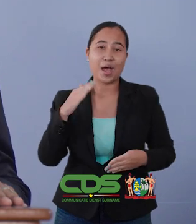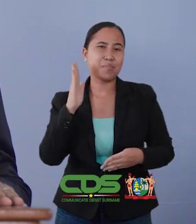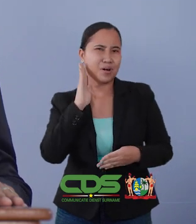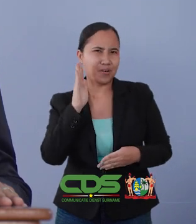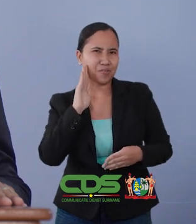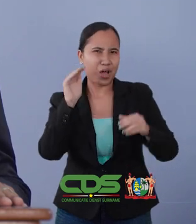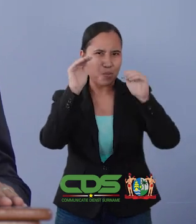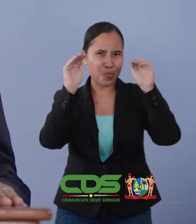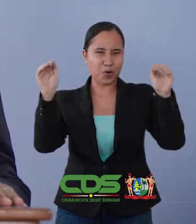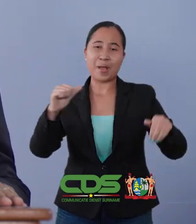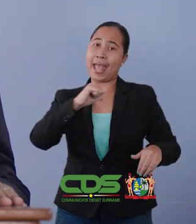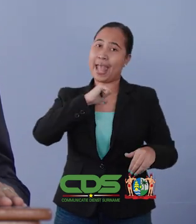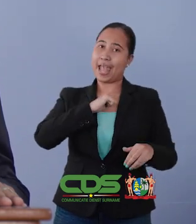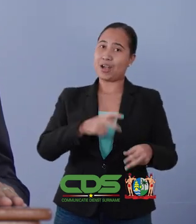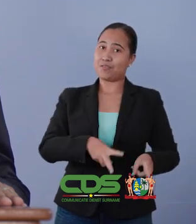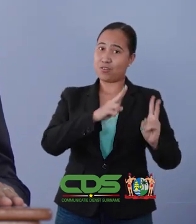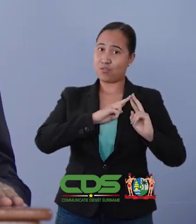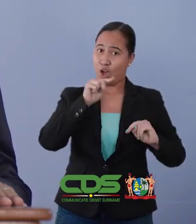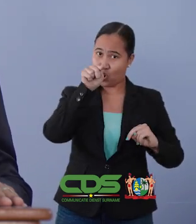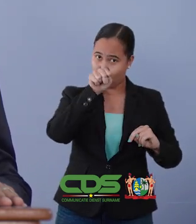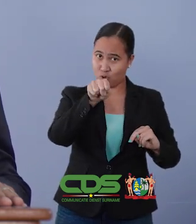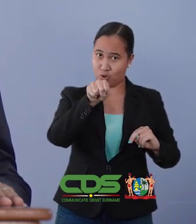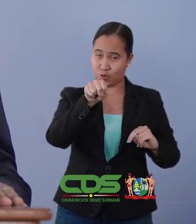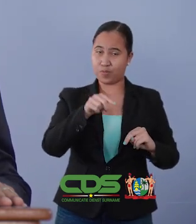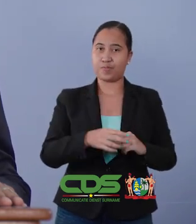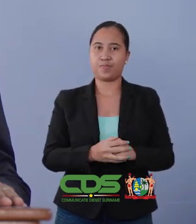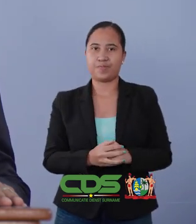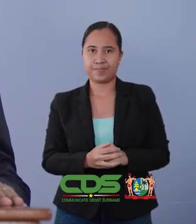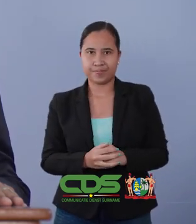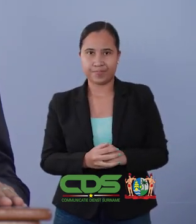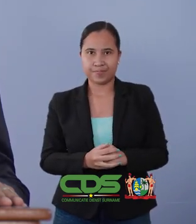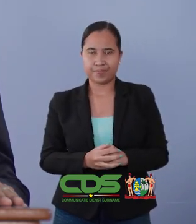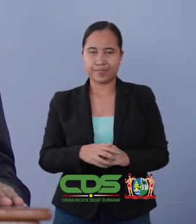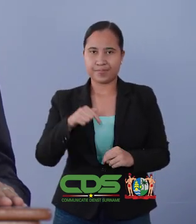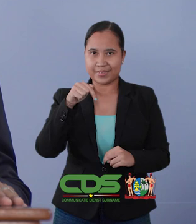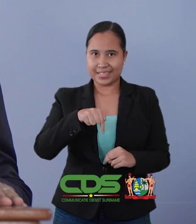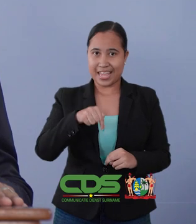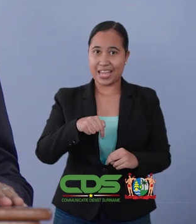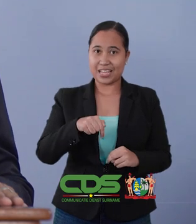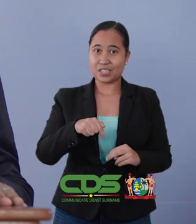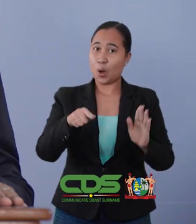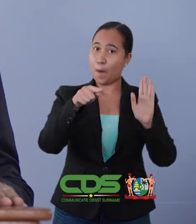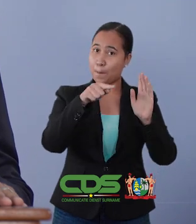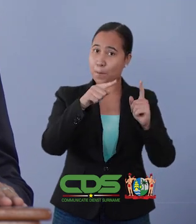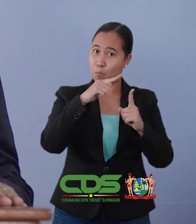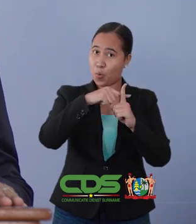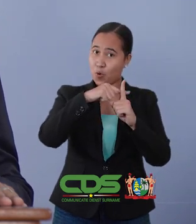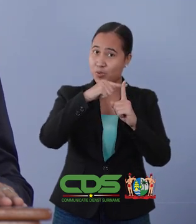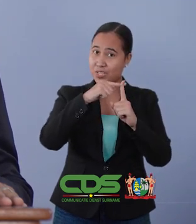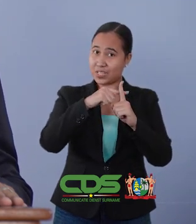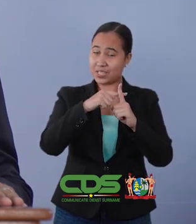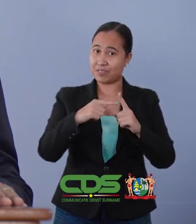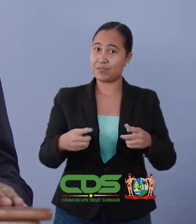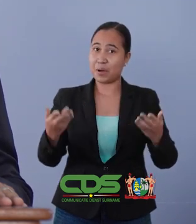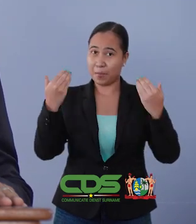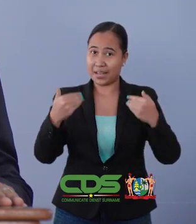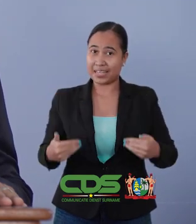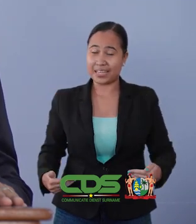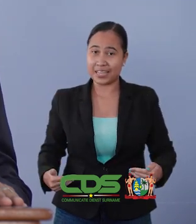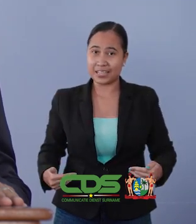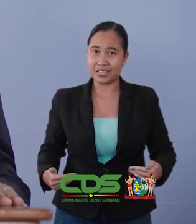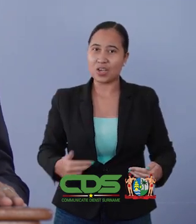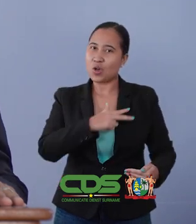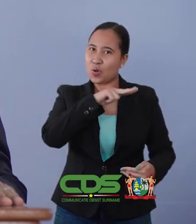beroep gedaan op de eigen verantwoordelijkheid van u als burger. Door deze positieve houding voorkomen